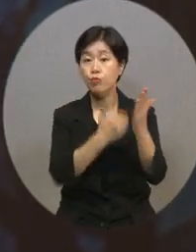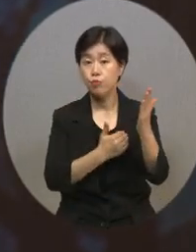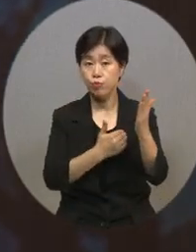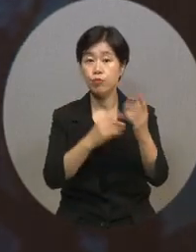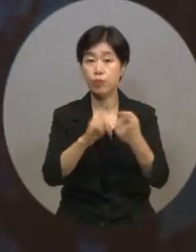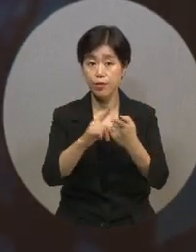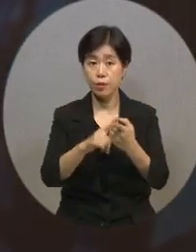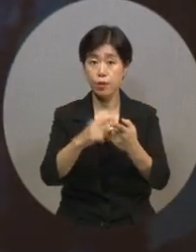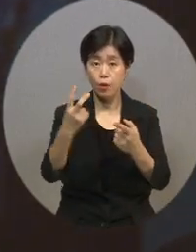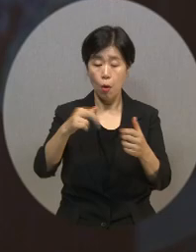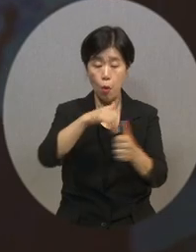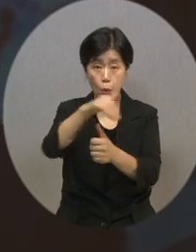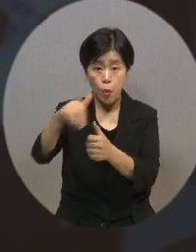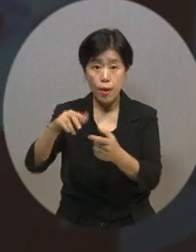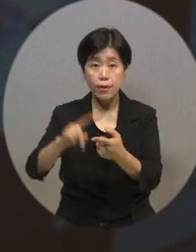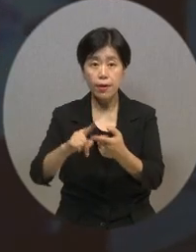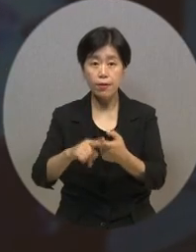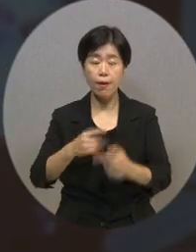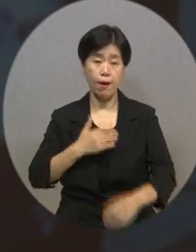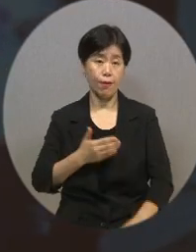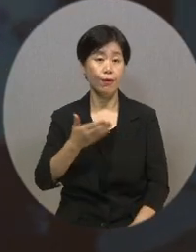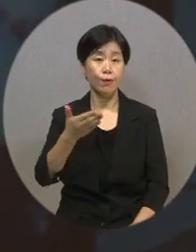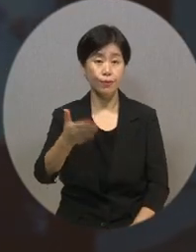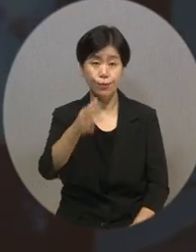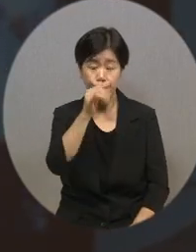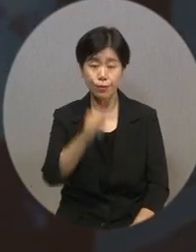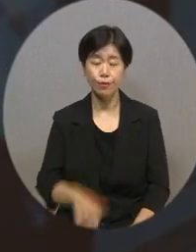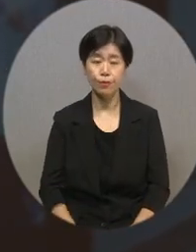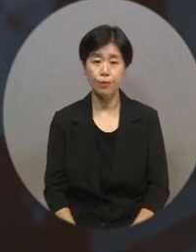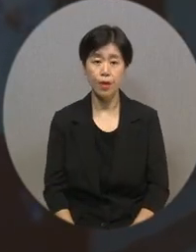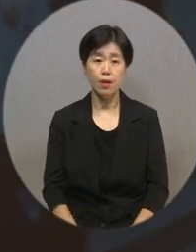케이스, 모두의 돌봄을 중심으로 구축해갈